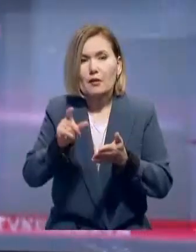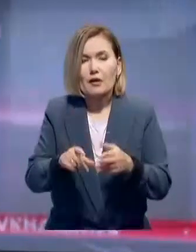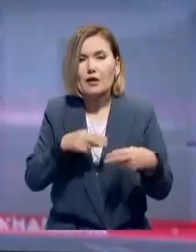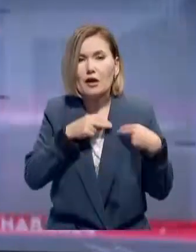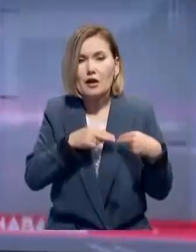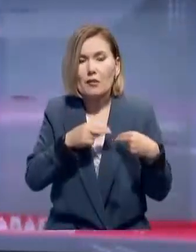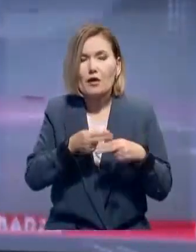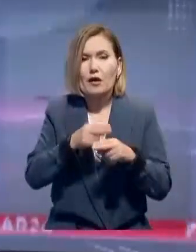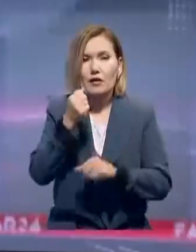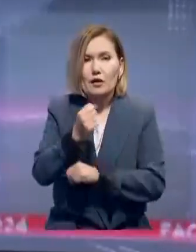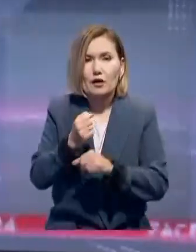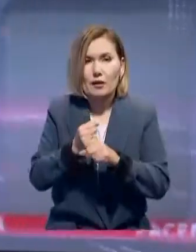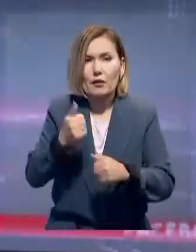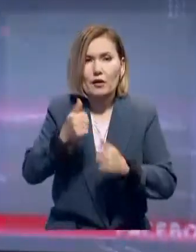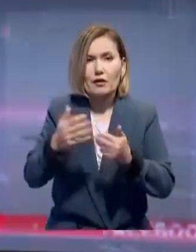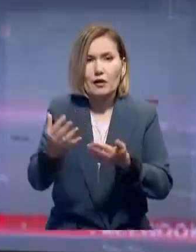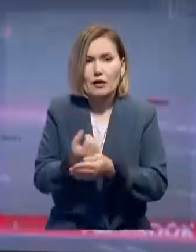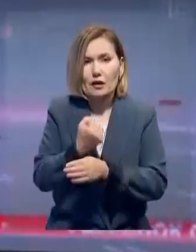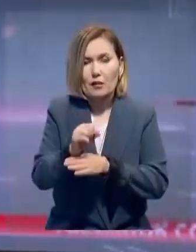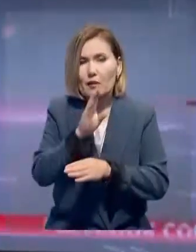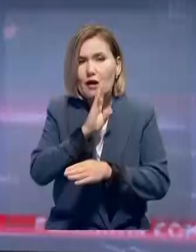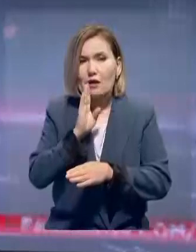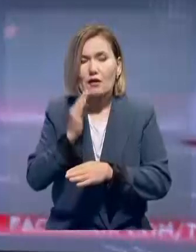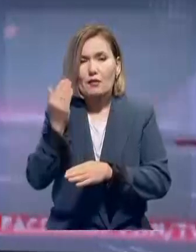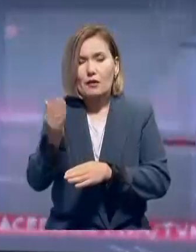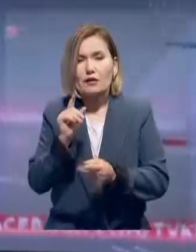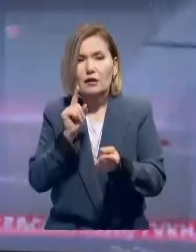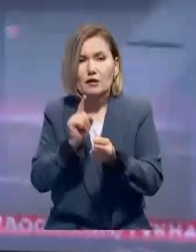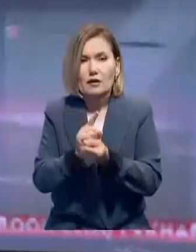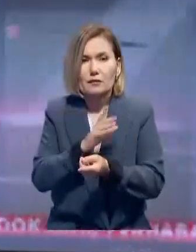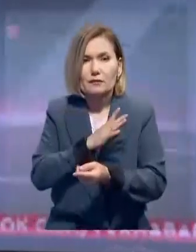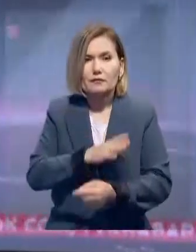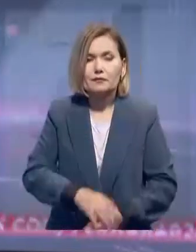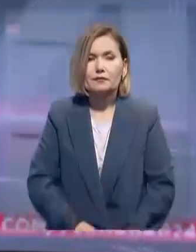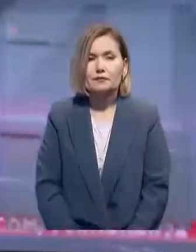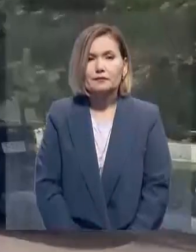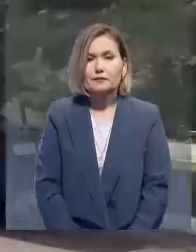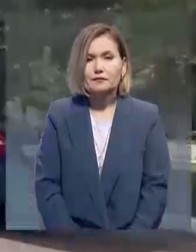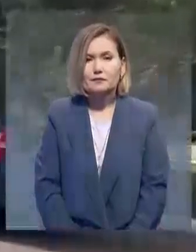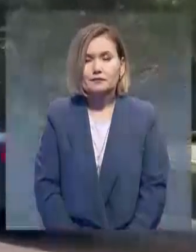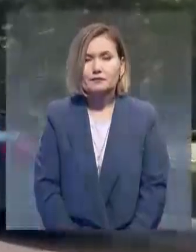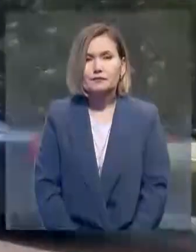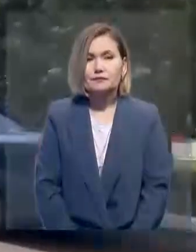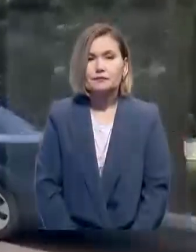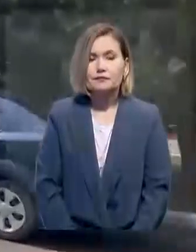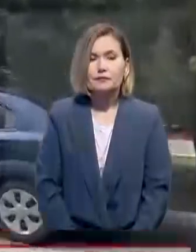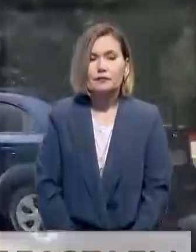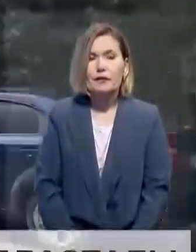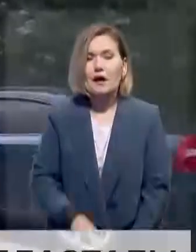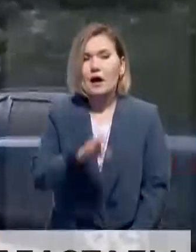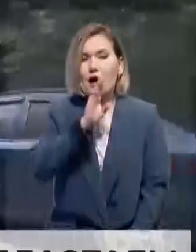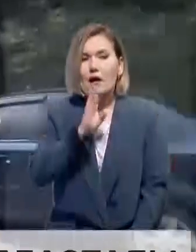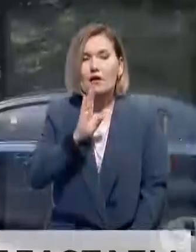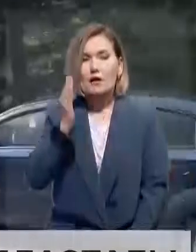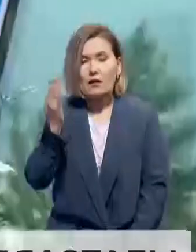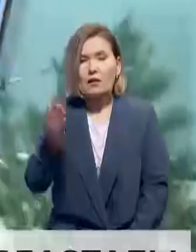еңбек жолы байқауының өңірлік кезеңінде жеңімпаз атанған жас энергетикпен тілдесіп қайтты. Айнур